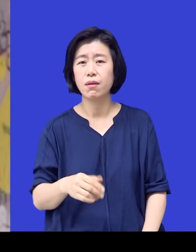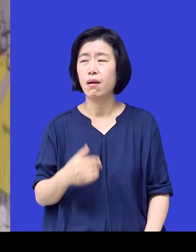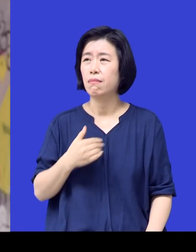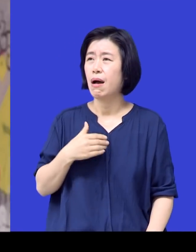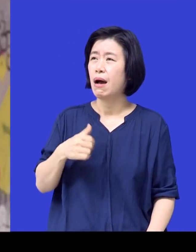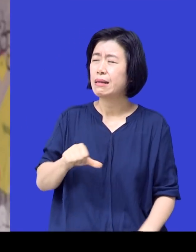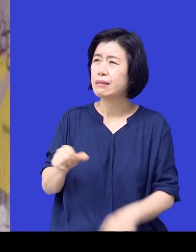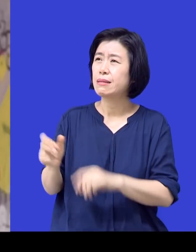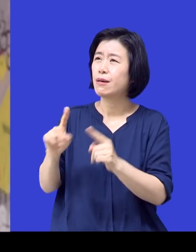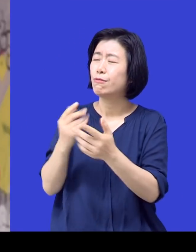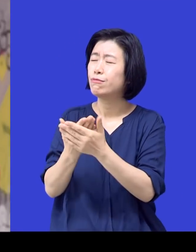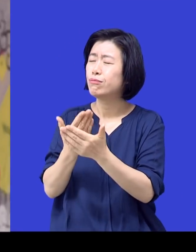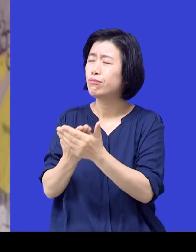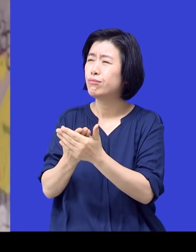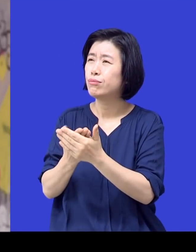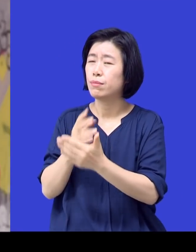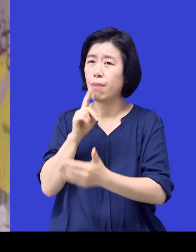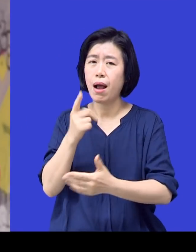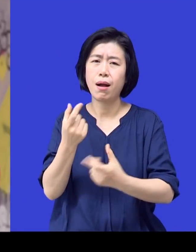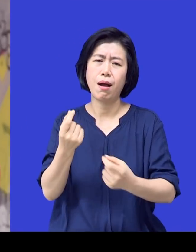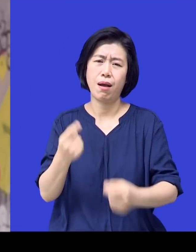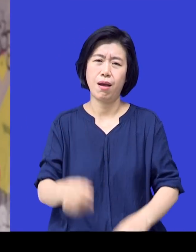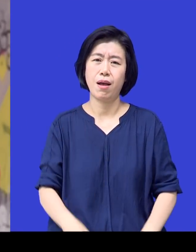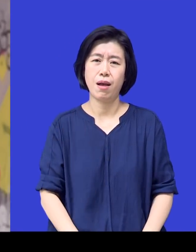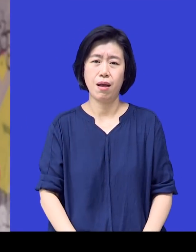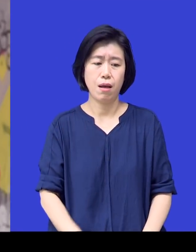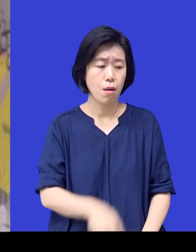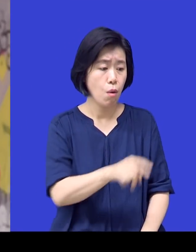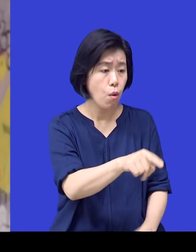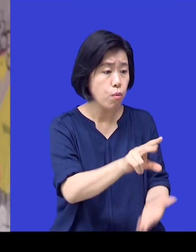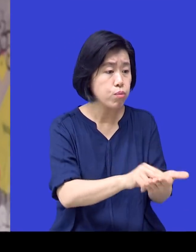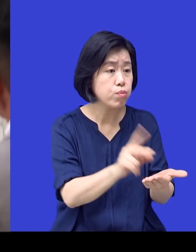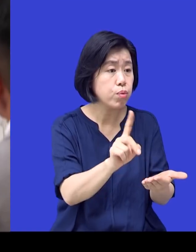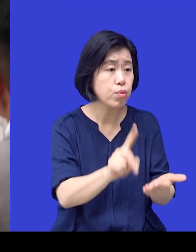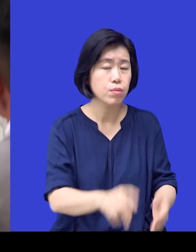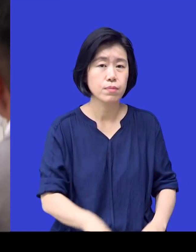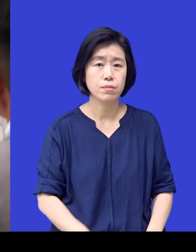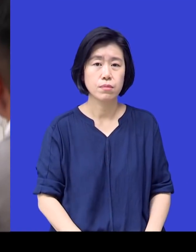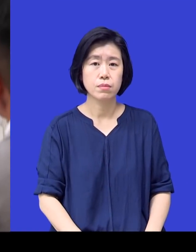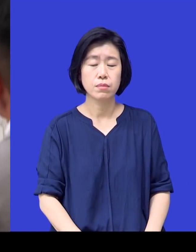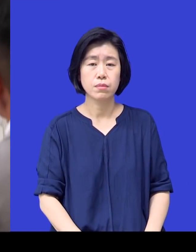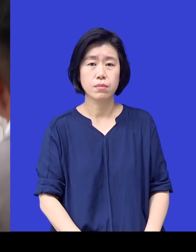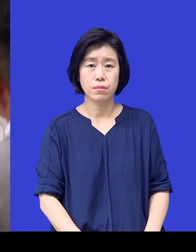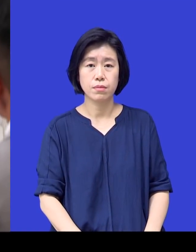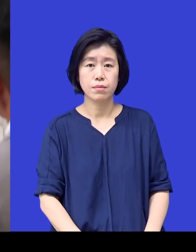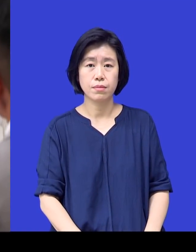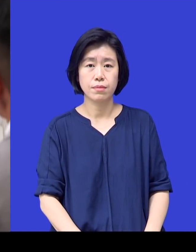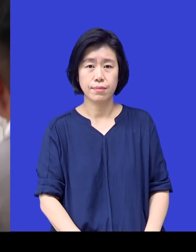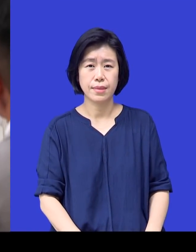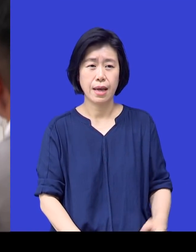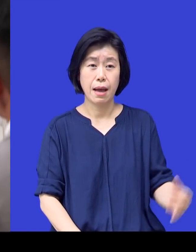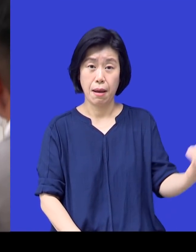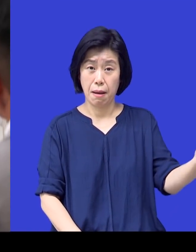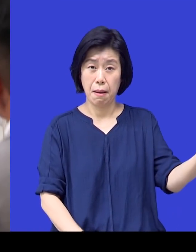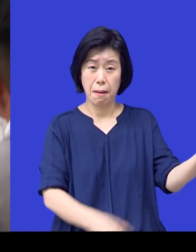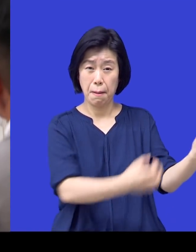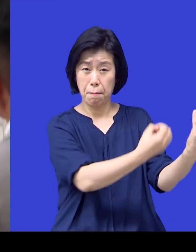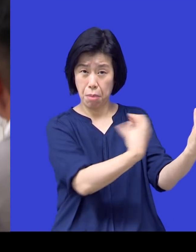제가 물었어요. 얘 왜 이러냐고. 그래서 통역을 통해서 막 하는데 얘는 날 때부터